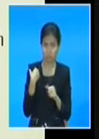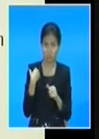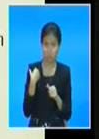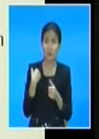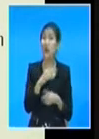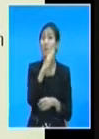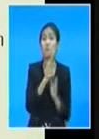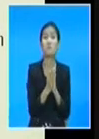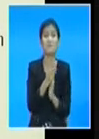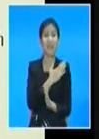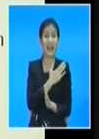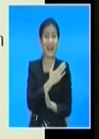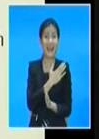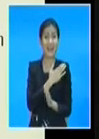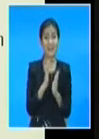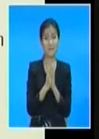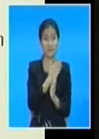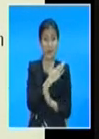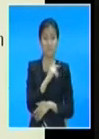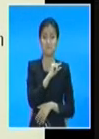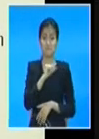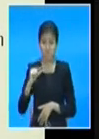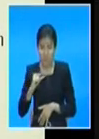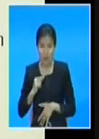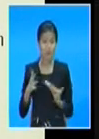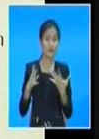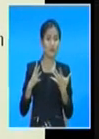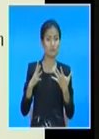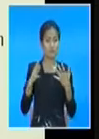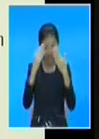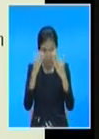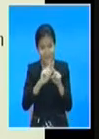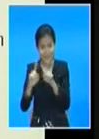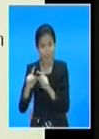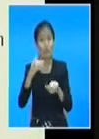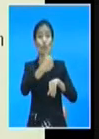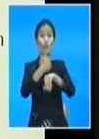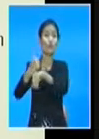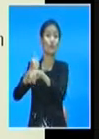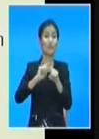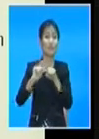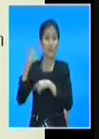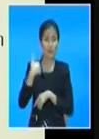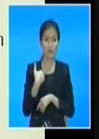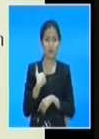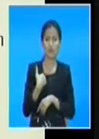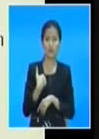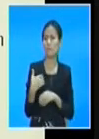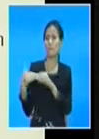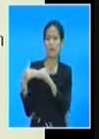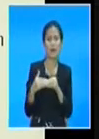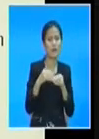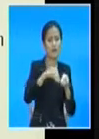ไม่ใช่นำไปเชิงตะกอนนะฮะนำไปสู่การทำดีปลูกต้นไม้นะรักษาวัดบางวัดเนี่ยท่านฮะมีแต่คอนกรี